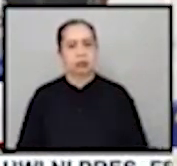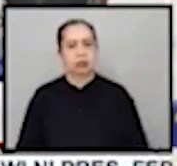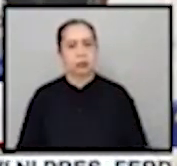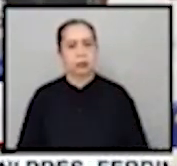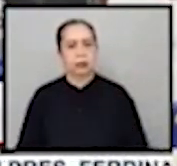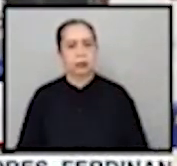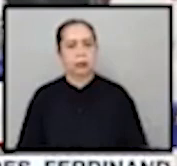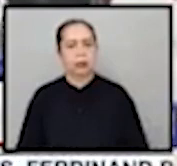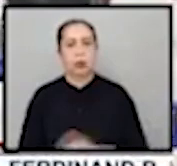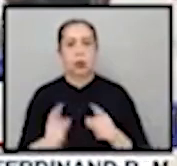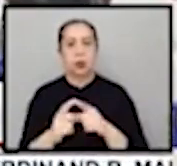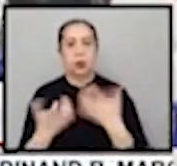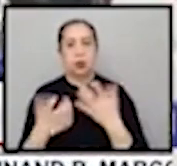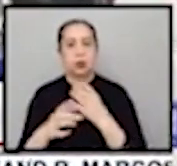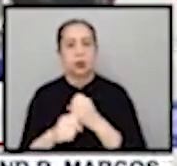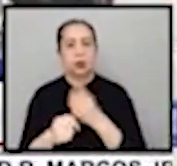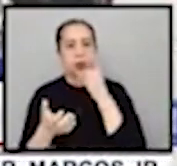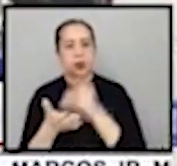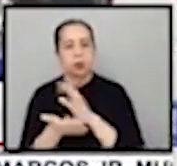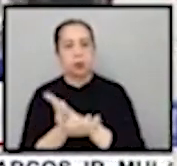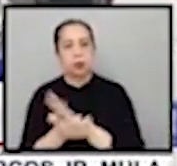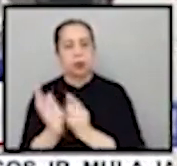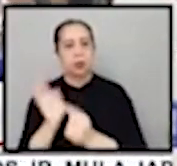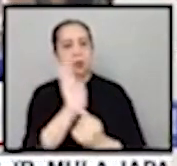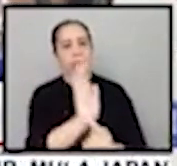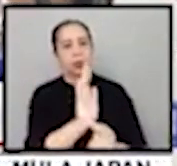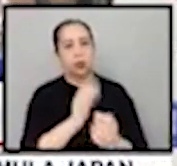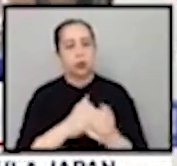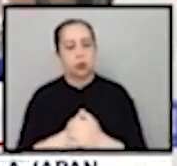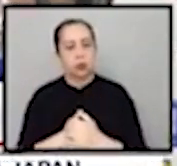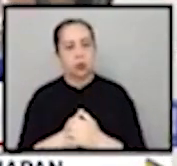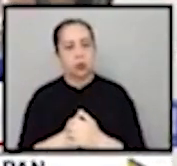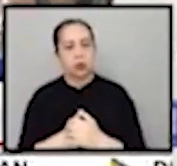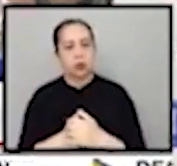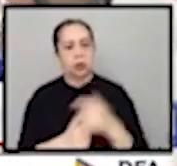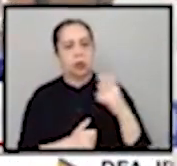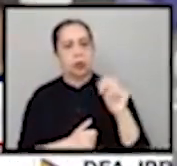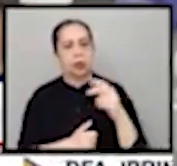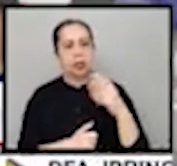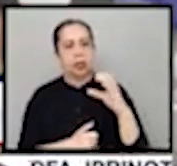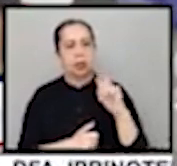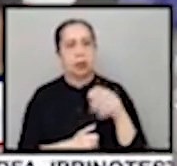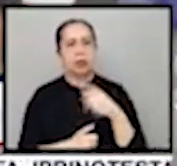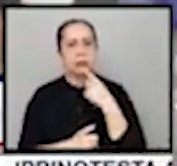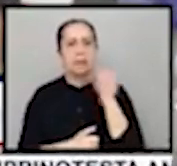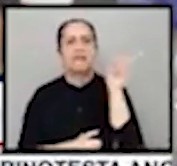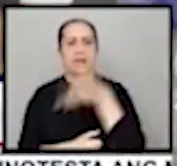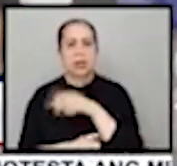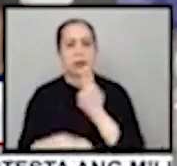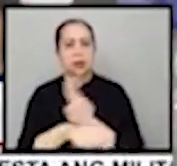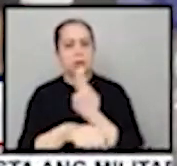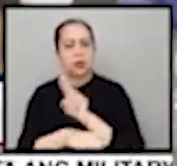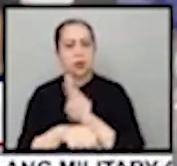2017-2018. Nung nakuha na namin yung dokumento, pinakita namin kay General Garma, it was fake. Gumagamit pa siya ng mga